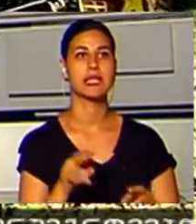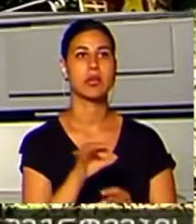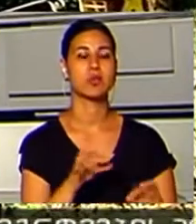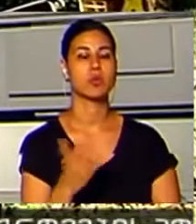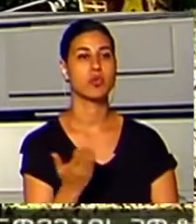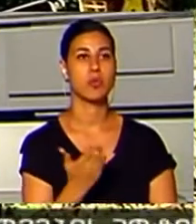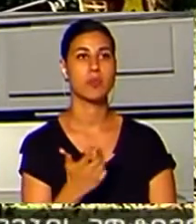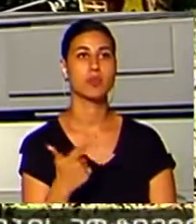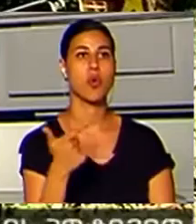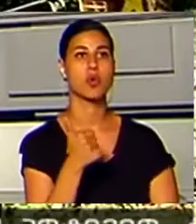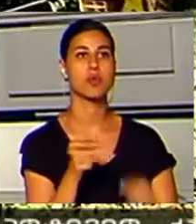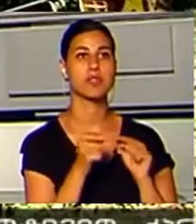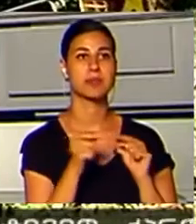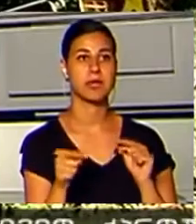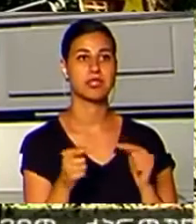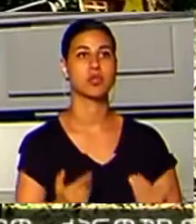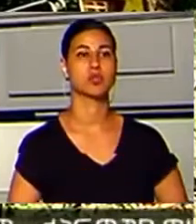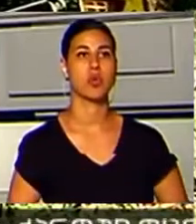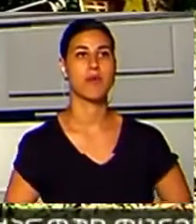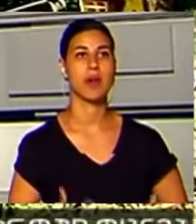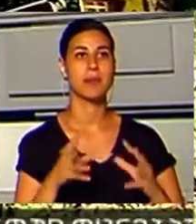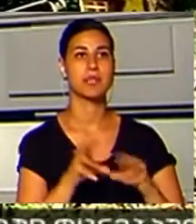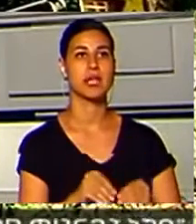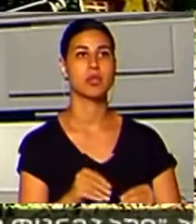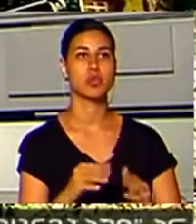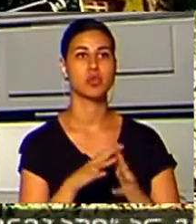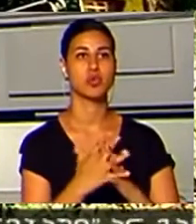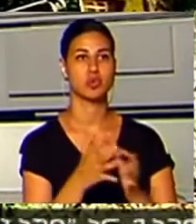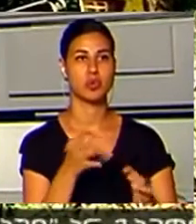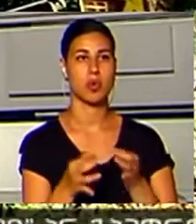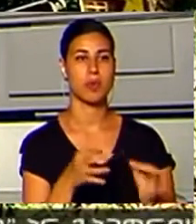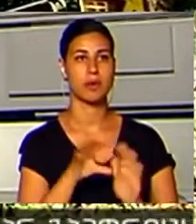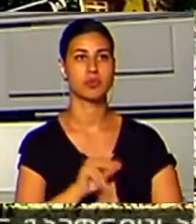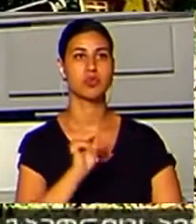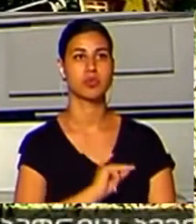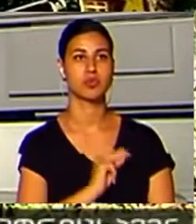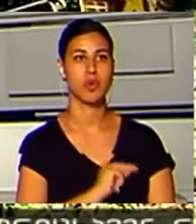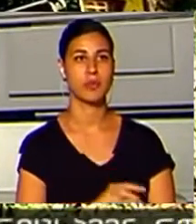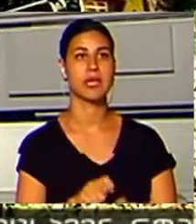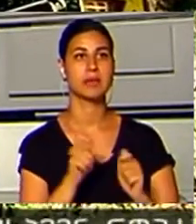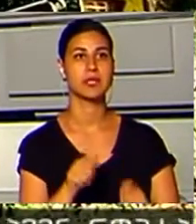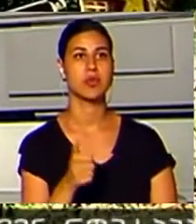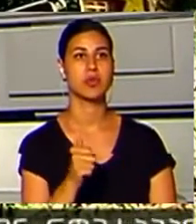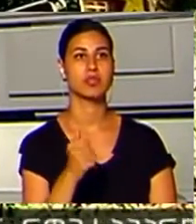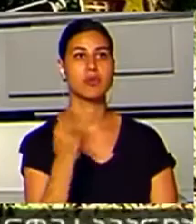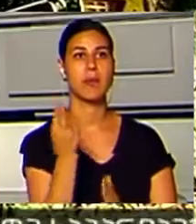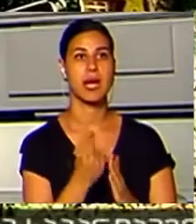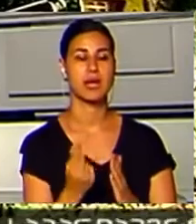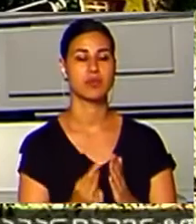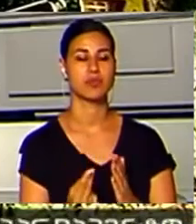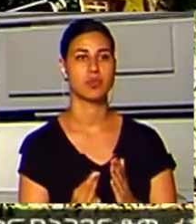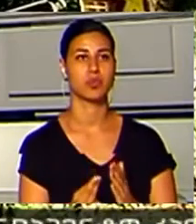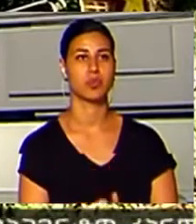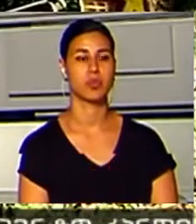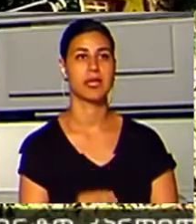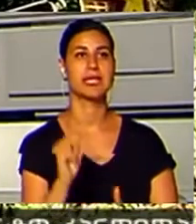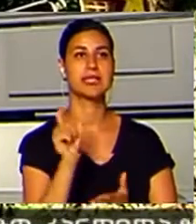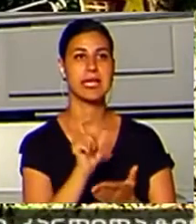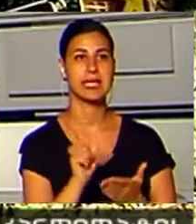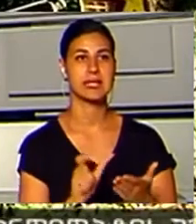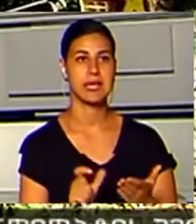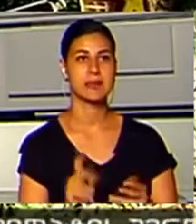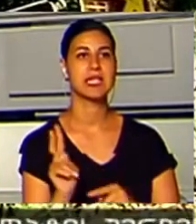ორი კვირის მანძილზე ცხოვრობდნენ ამ სოფელში, კარვებში მუშაობდნენ, ქმნიდნენ როგორც მხატვრულ ტექსტებს,